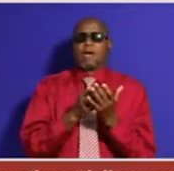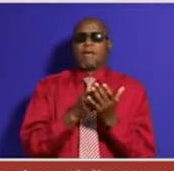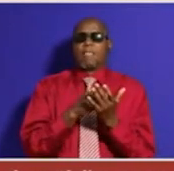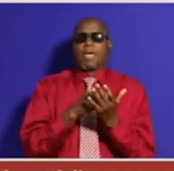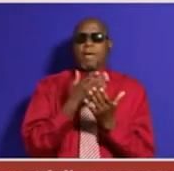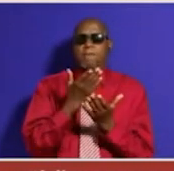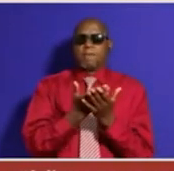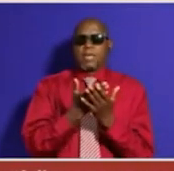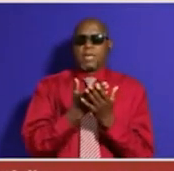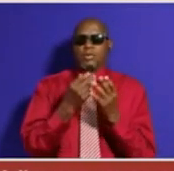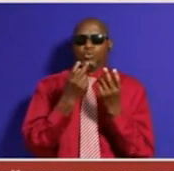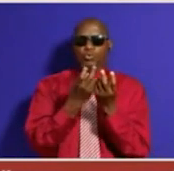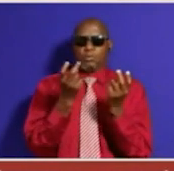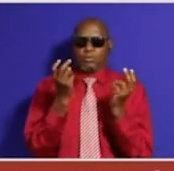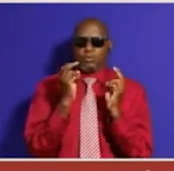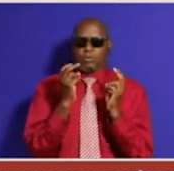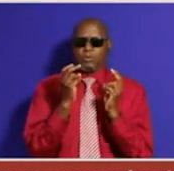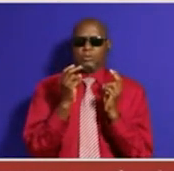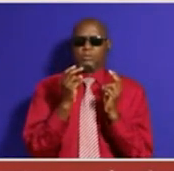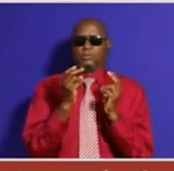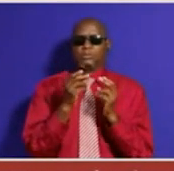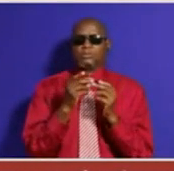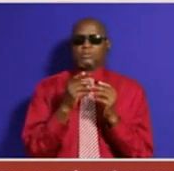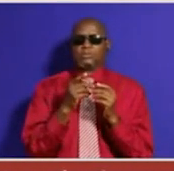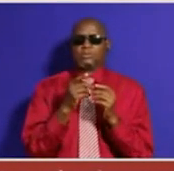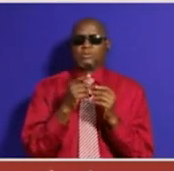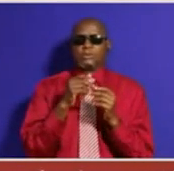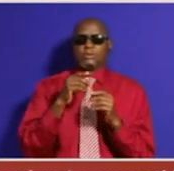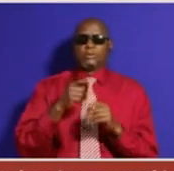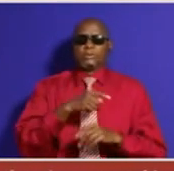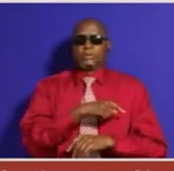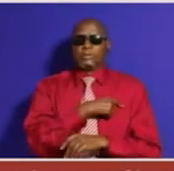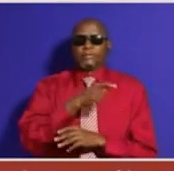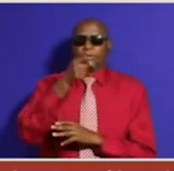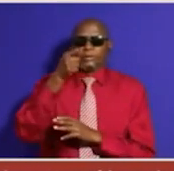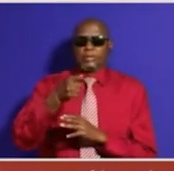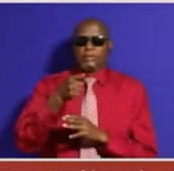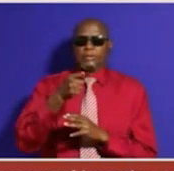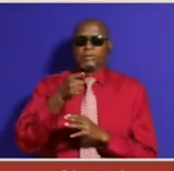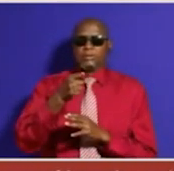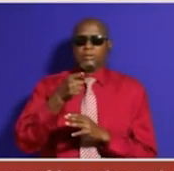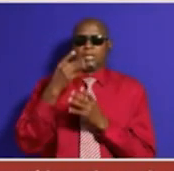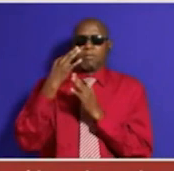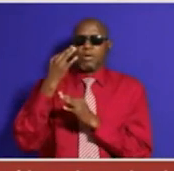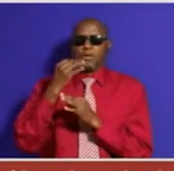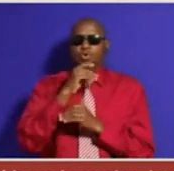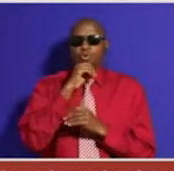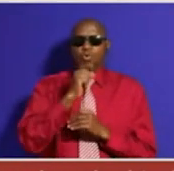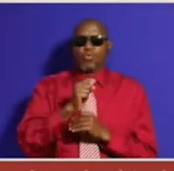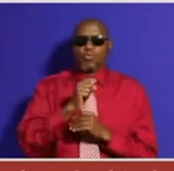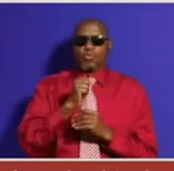Whereas the powers which had been conferred upon the Chief Justice, she relied on an old law instead of a new